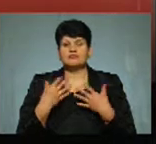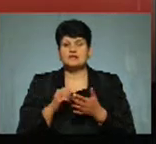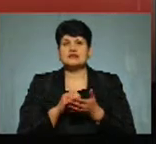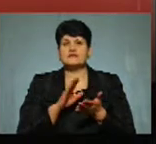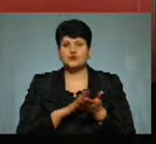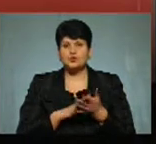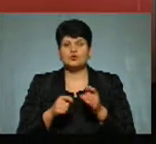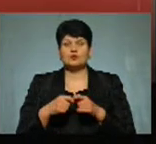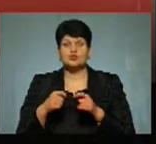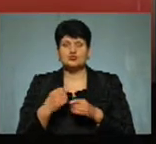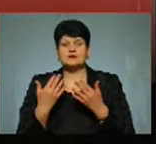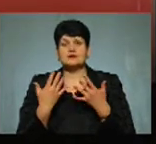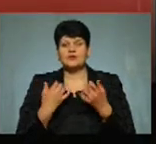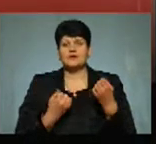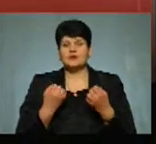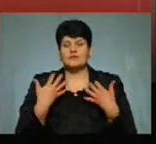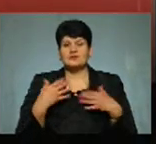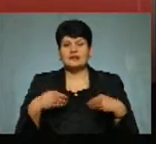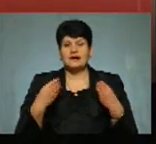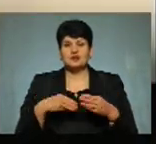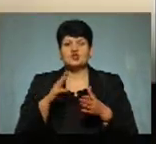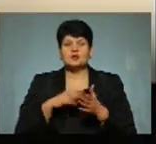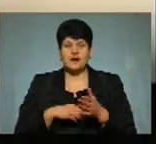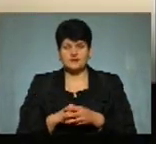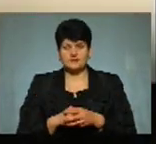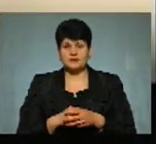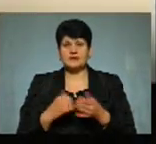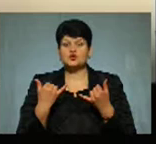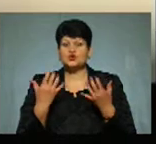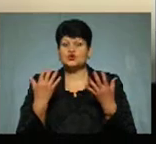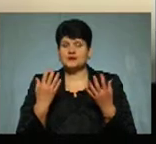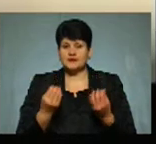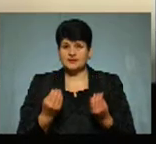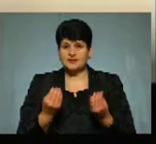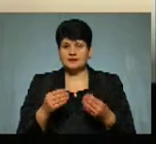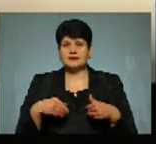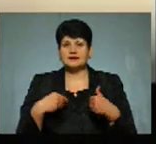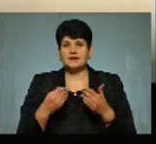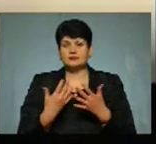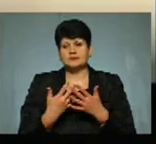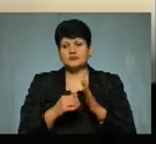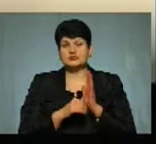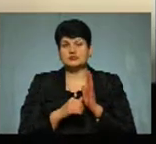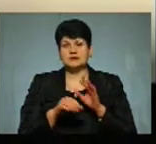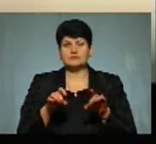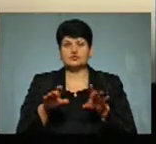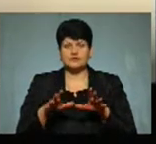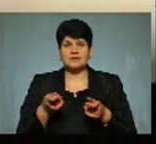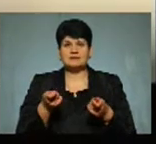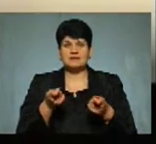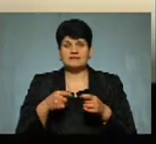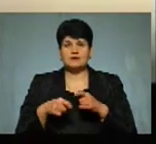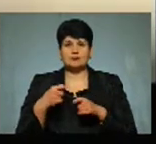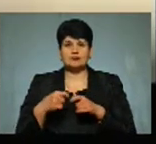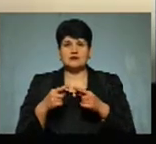порушень, скільком водіям винесений штраф? На сьогоднішній день винесено більше 60 постанов про адміністративні